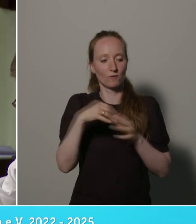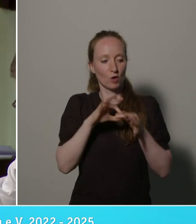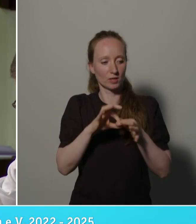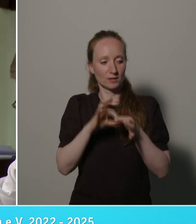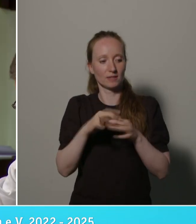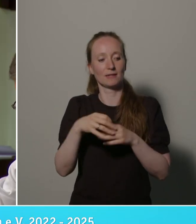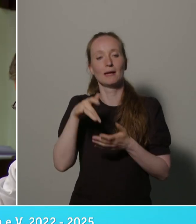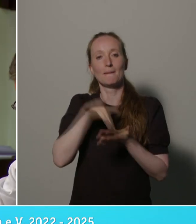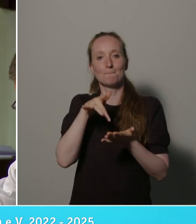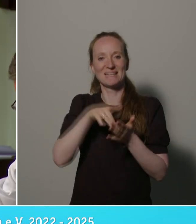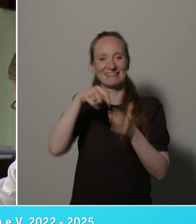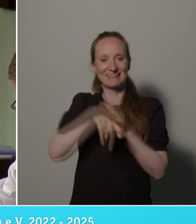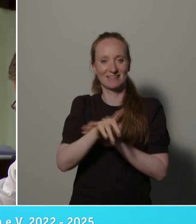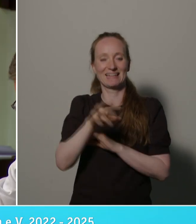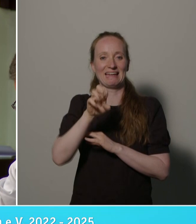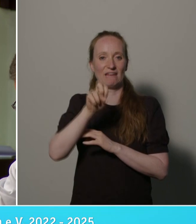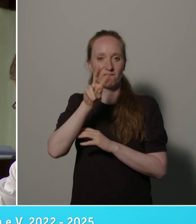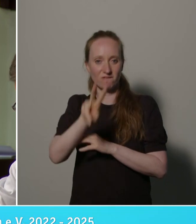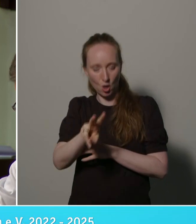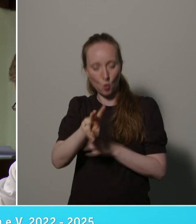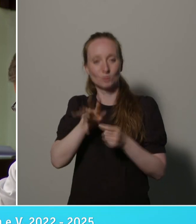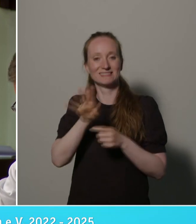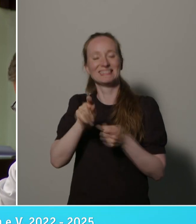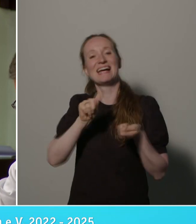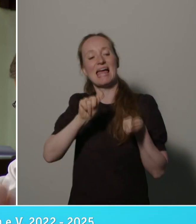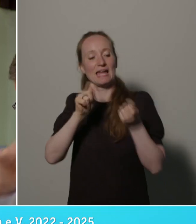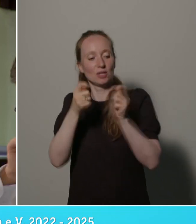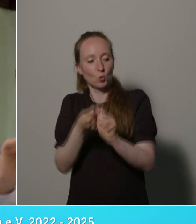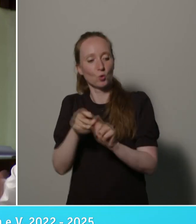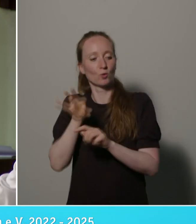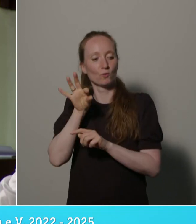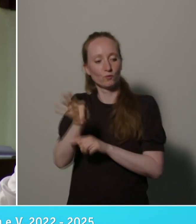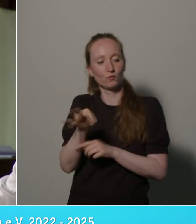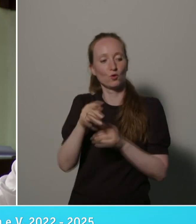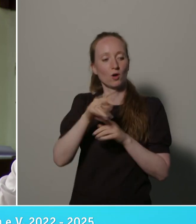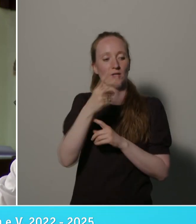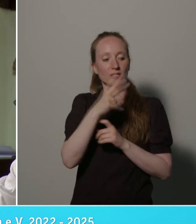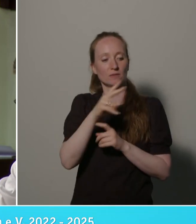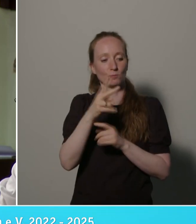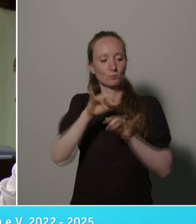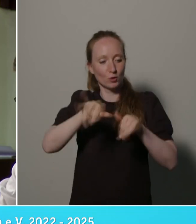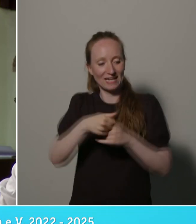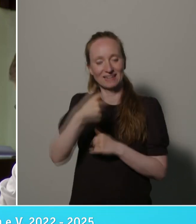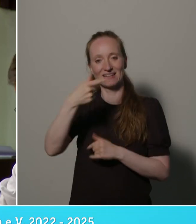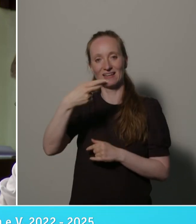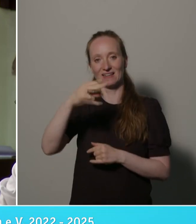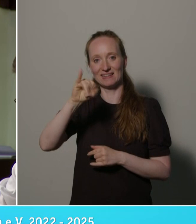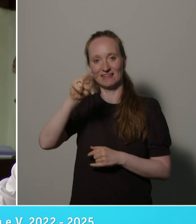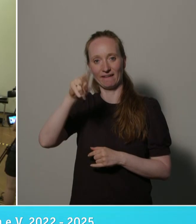bis 2025 für das Projekt Tinker Jena Winzerla. Wünscht der Einreicher das Wort.